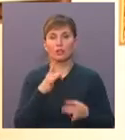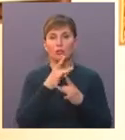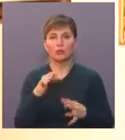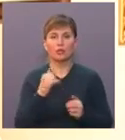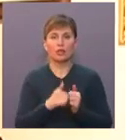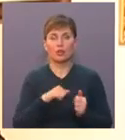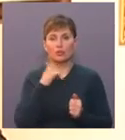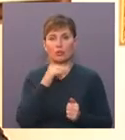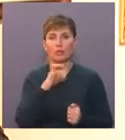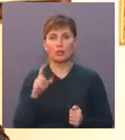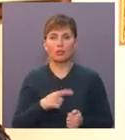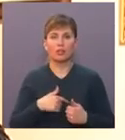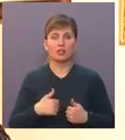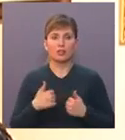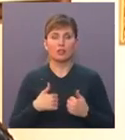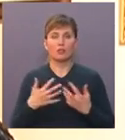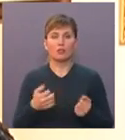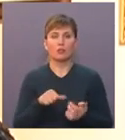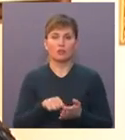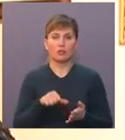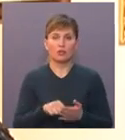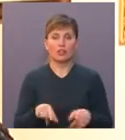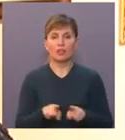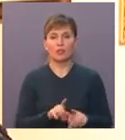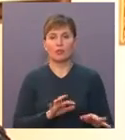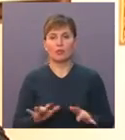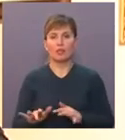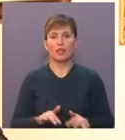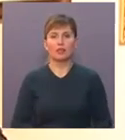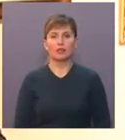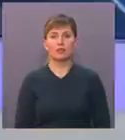и каждый год на Наурыз я стараюсь принимать участие в таких мероприятиях.